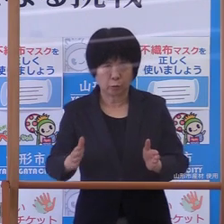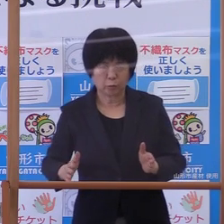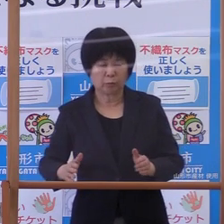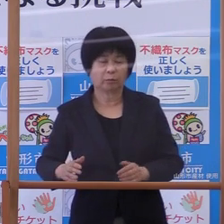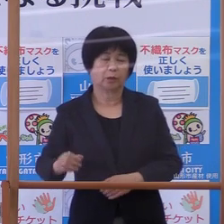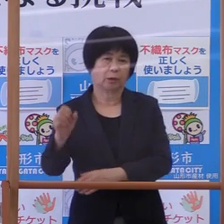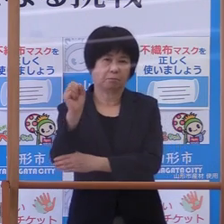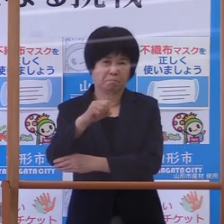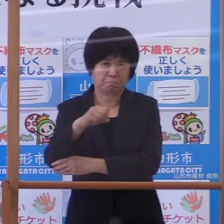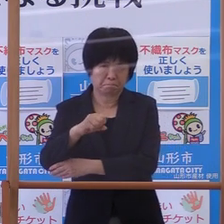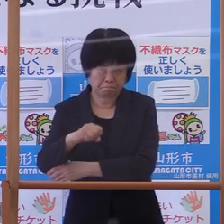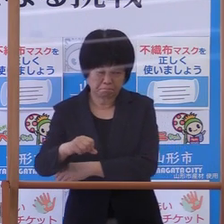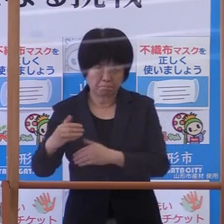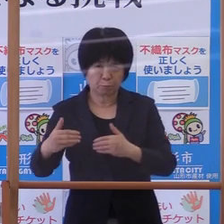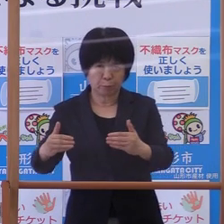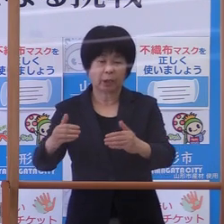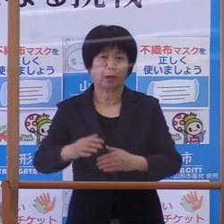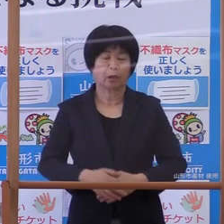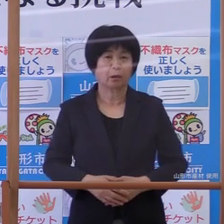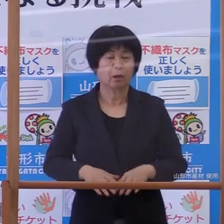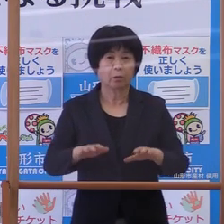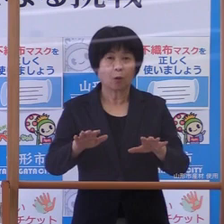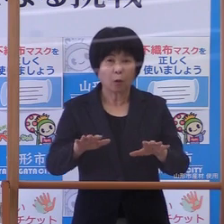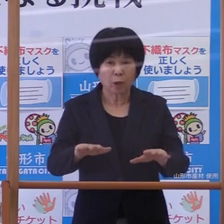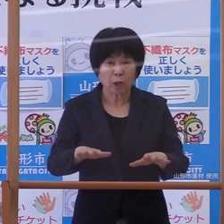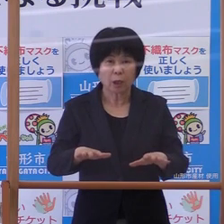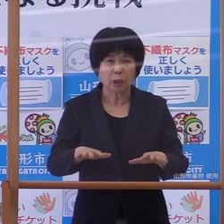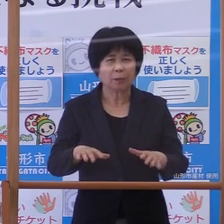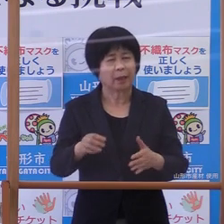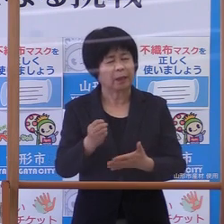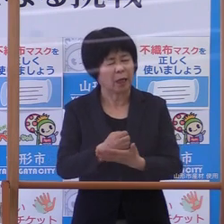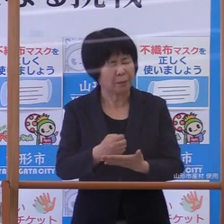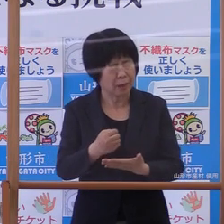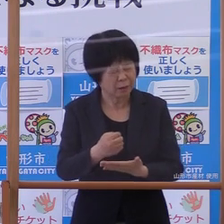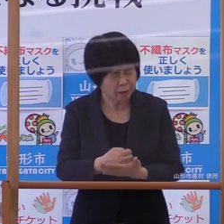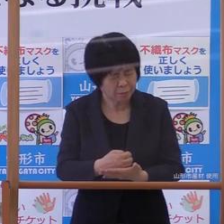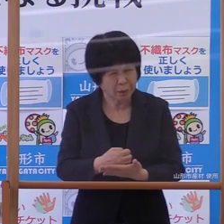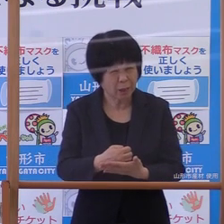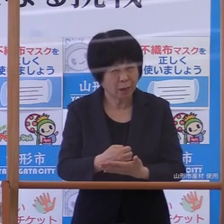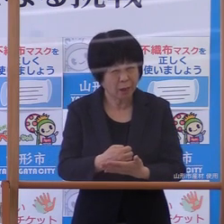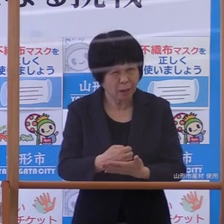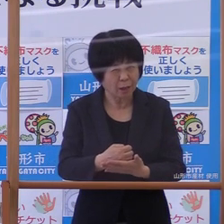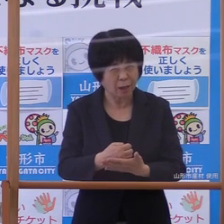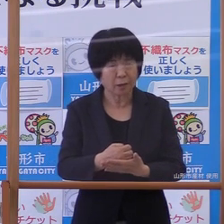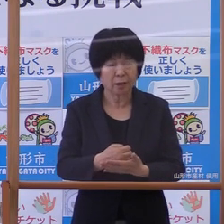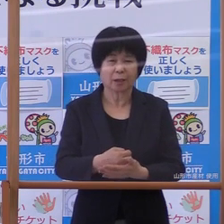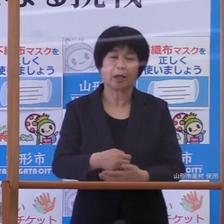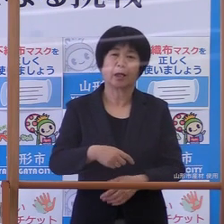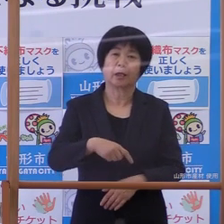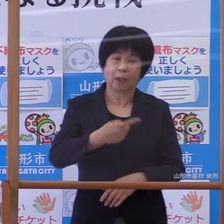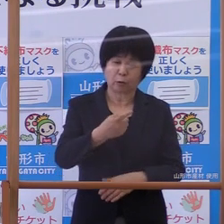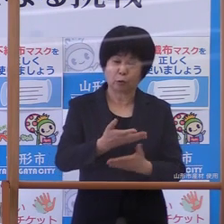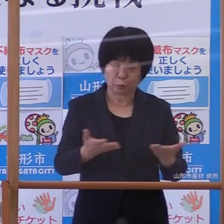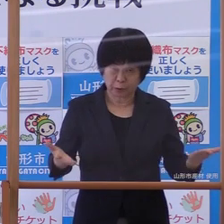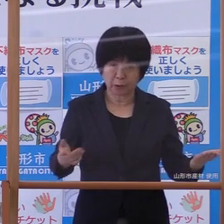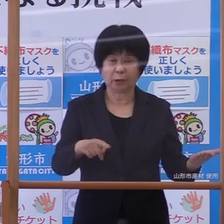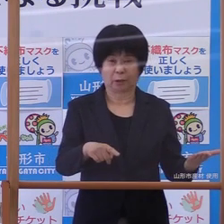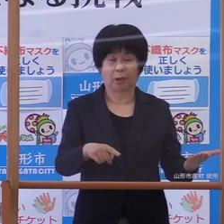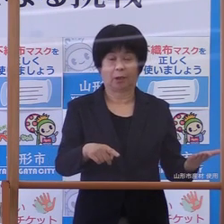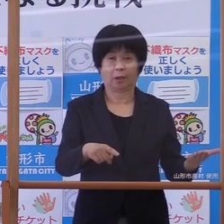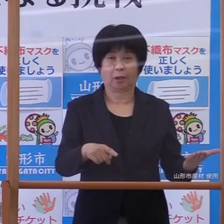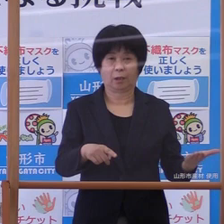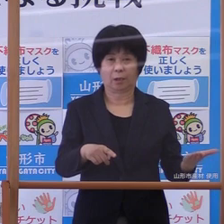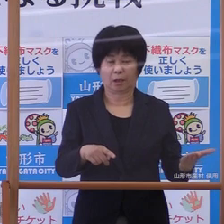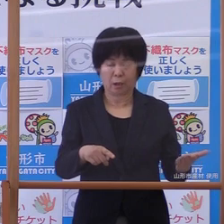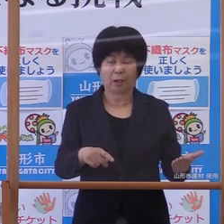してまいりました。でこの度、たまたまということだと思いますけれども、100店舗を同時に、